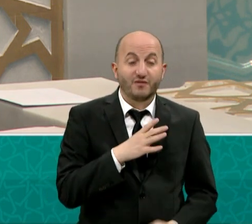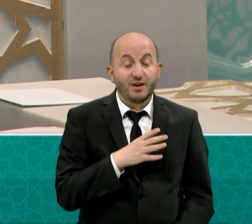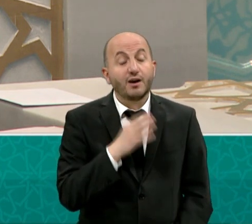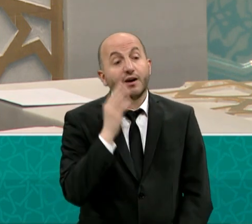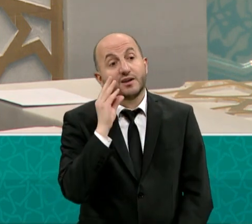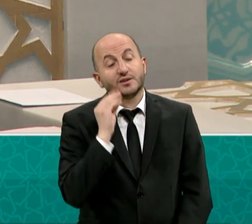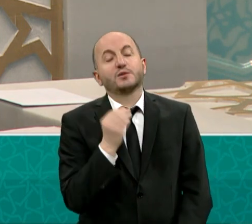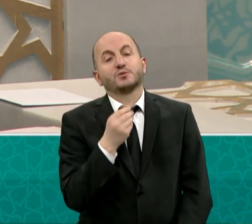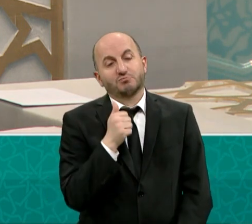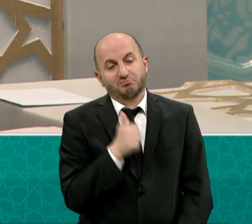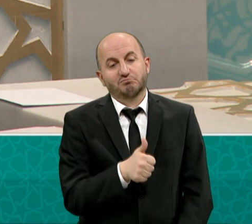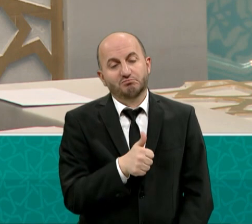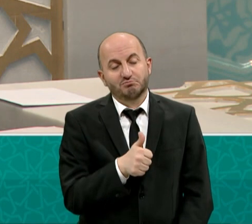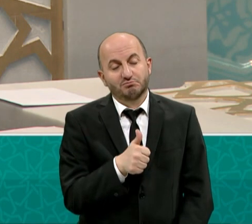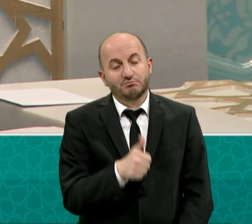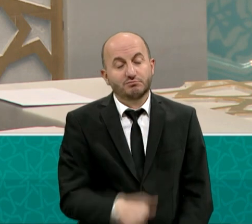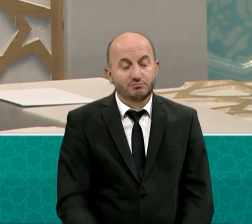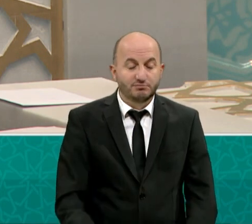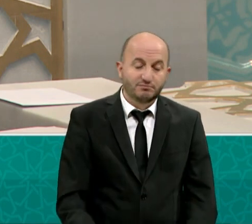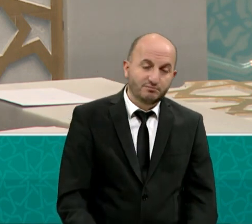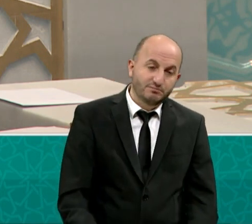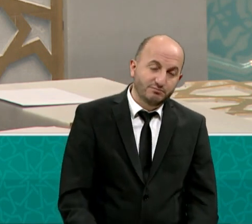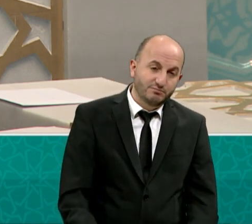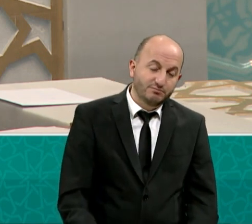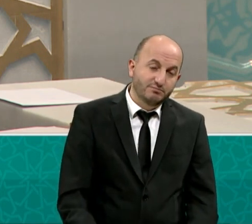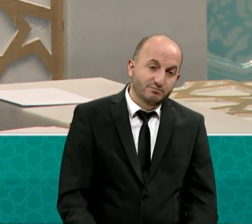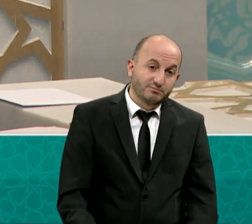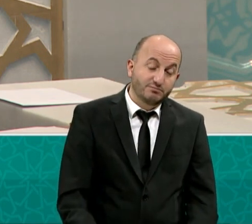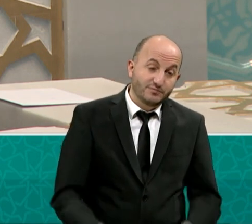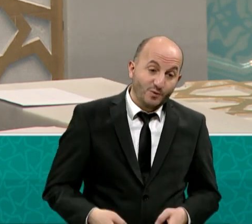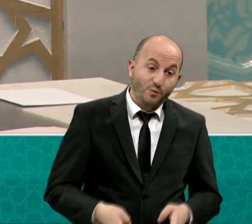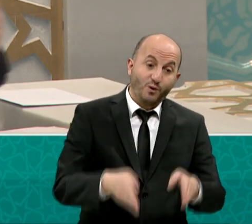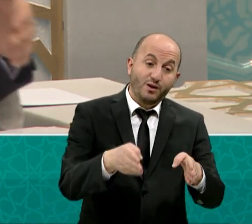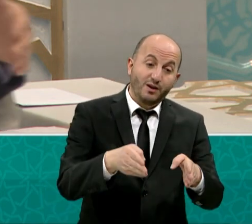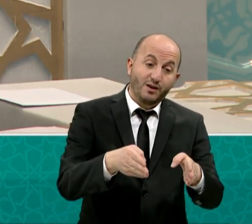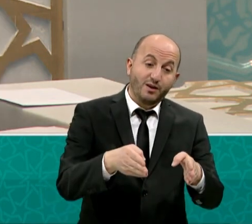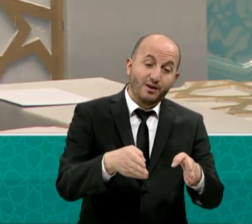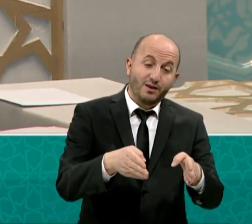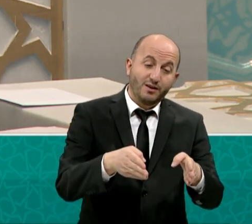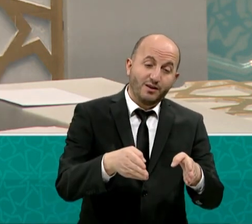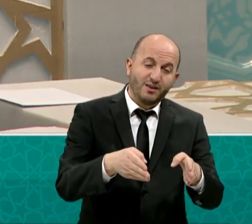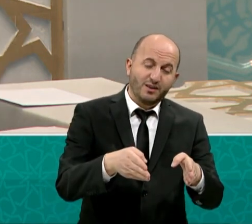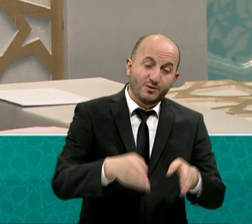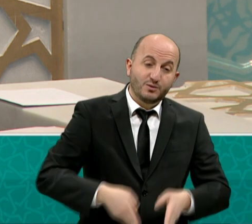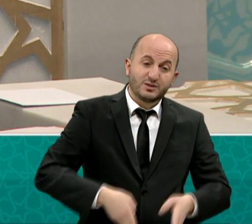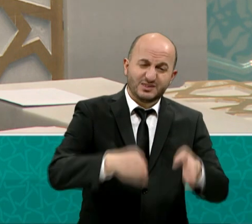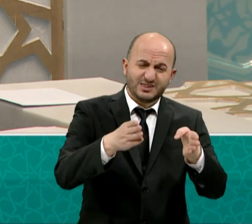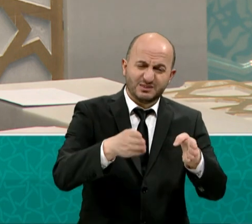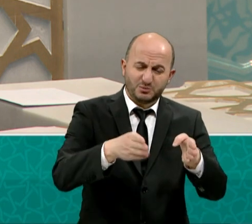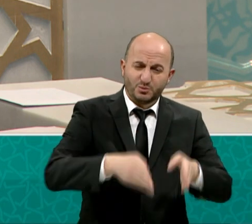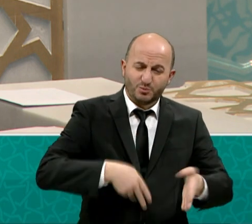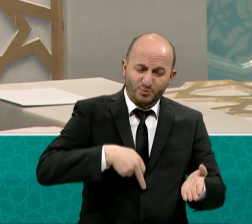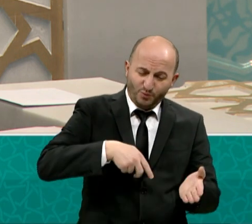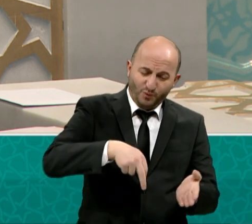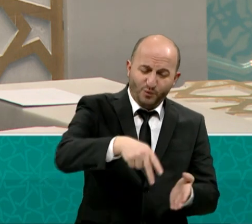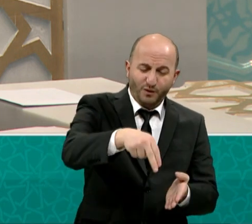ahlaki güzelliktir. İşte dindarlığın göstergesidir. Yoldan geçerken imatatul eda ani tarik, yoldan